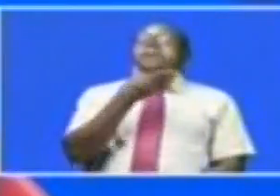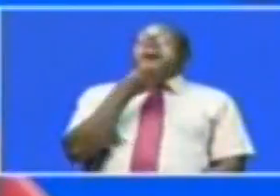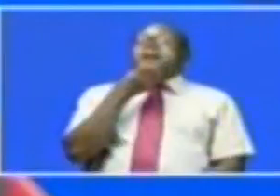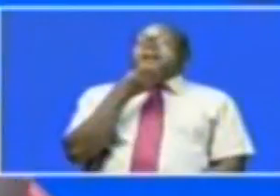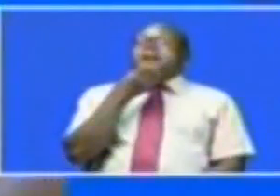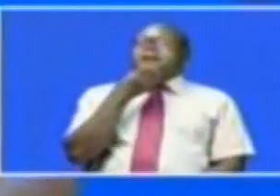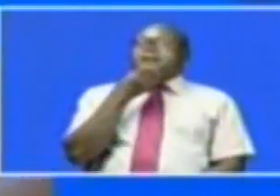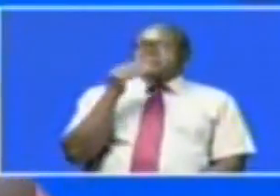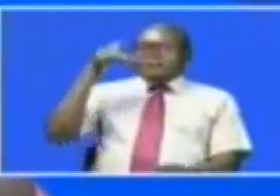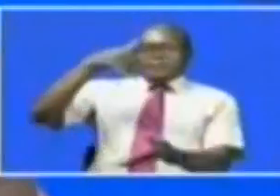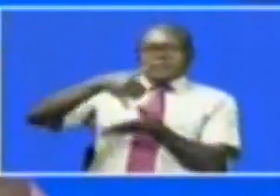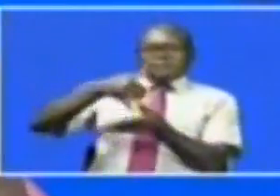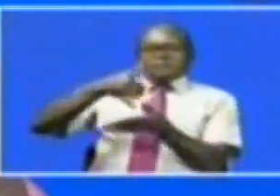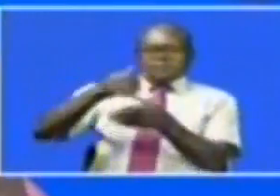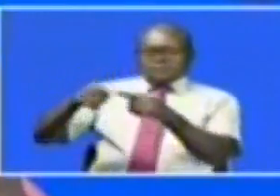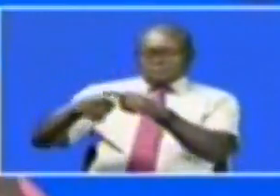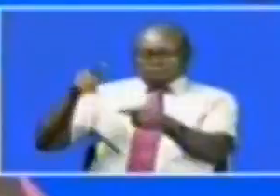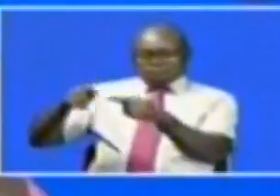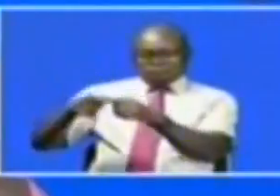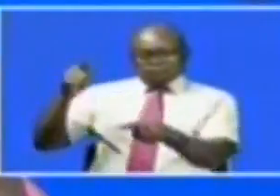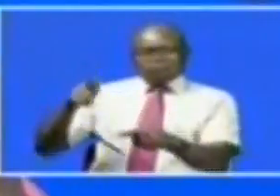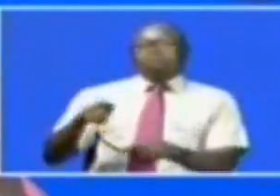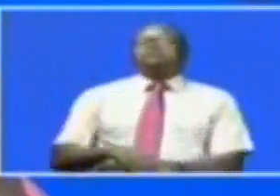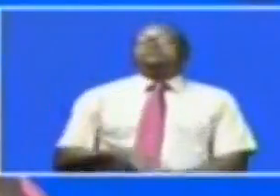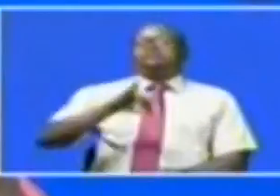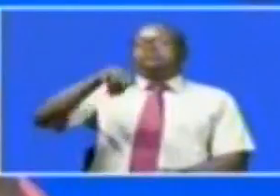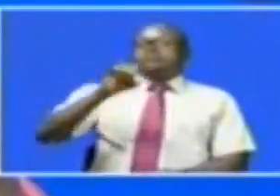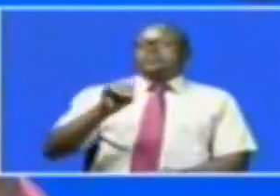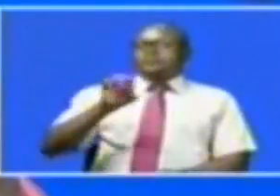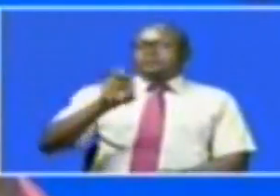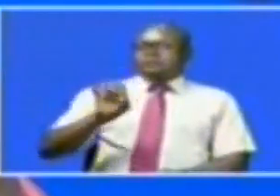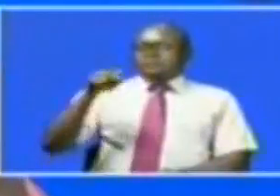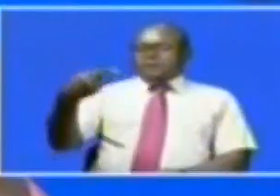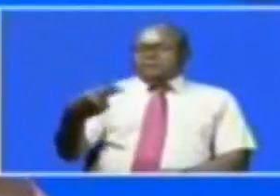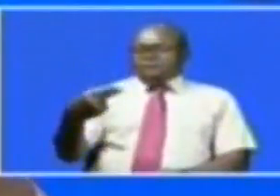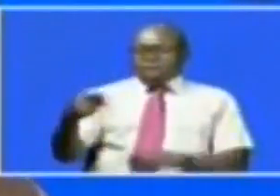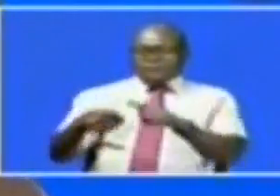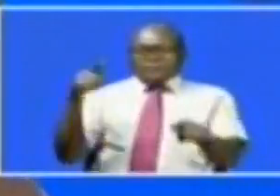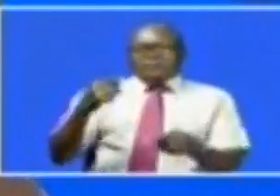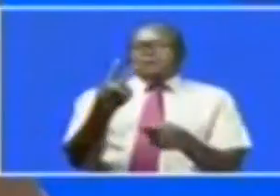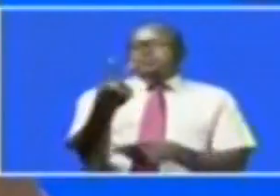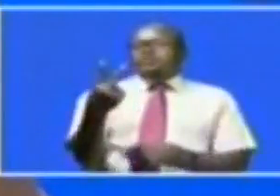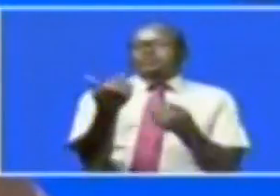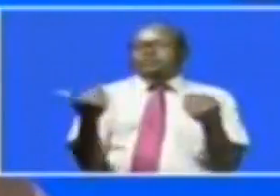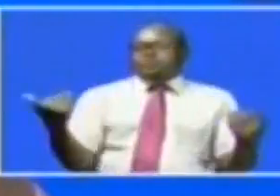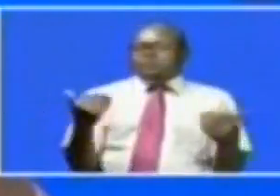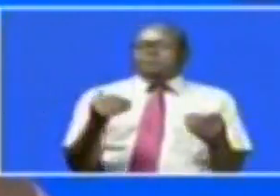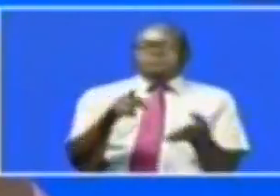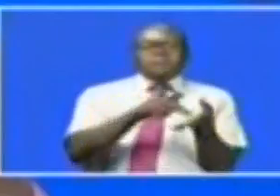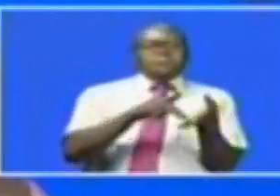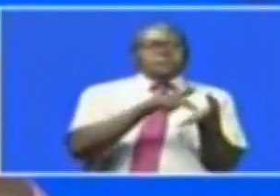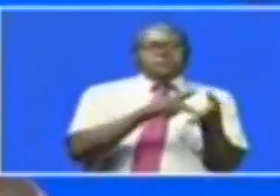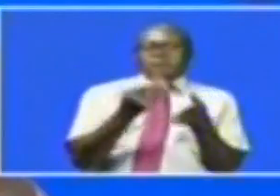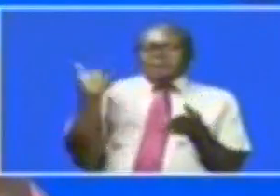ambaye anakisiwa kuhusika kwenye mauaji yenye utata. Joseph Simiyu anadaiwa kuwaua wanawe wawili kwa kuwapa sumu